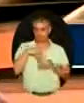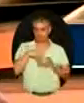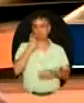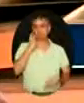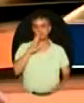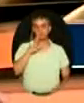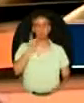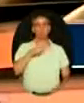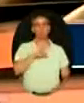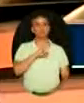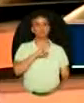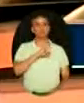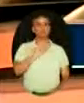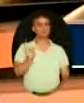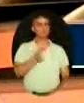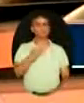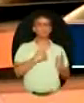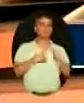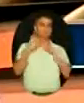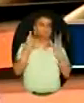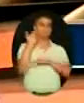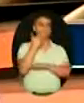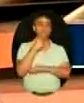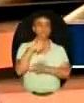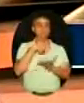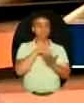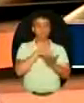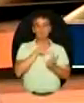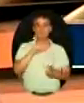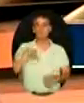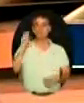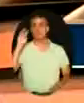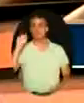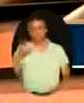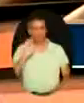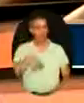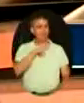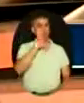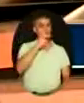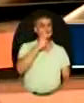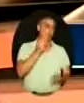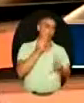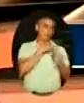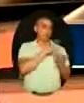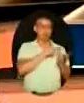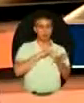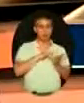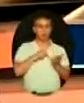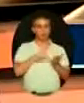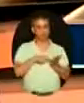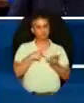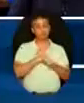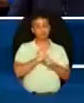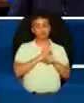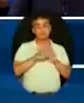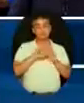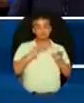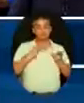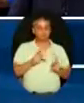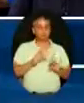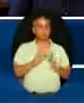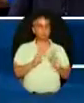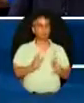ה-25, שיש אינטרס עליון למדינת ישראל בהתיישבות, הן בהמונה, הן באופרה, הן במקומות נוספים, ולכן אנחנו עושים כל מה שאפשר